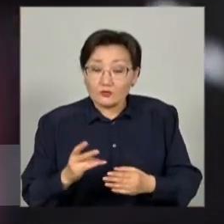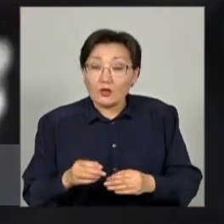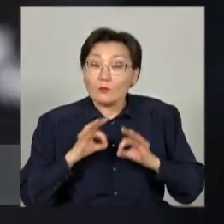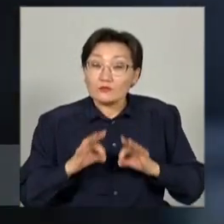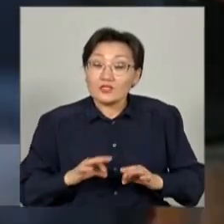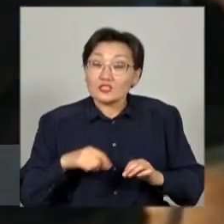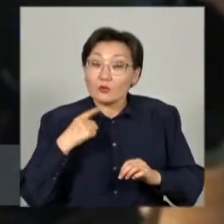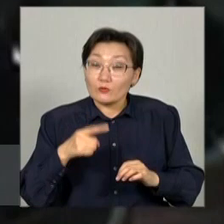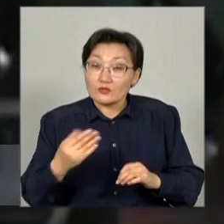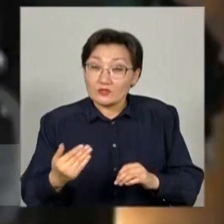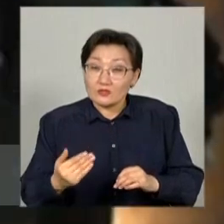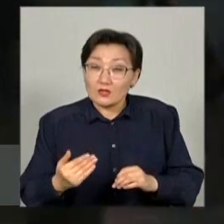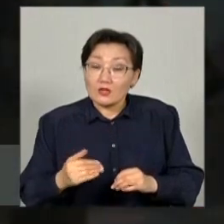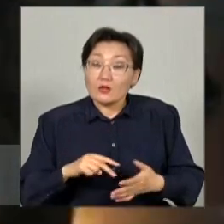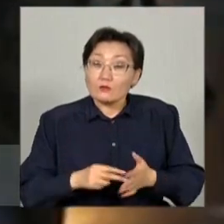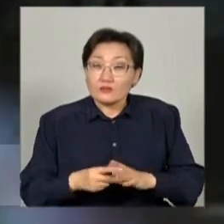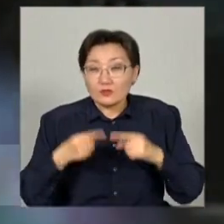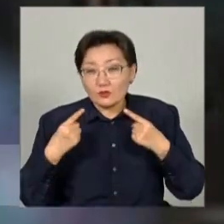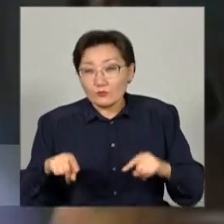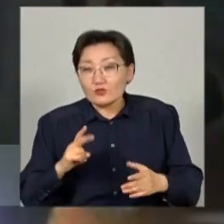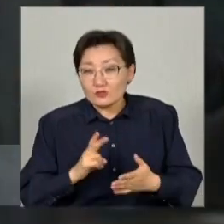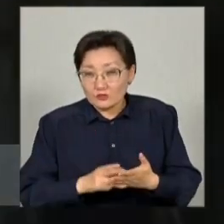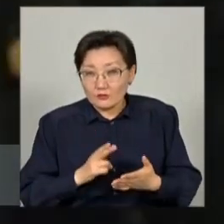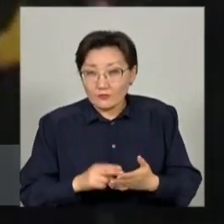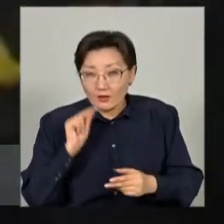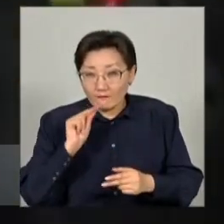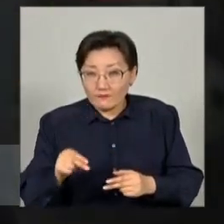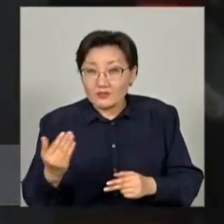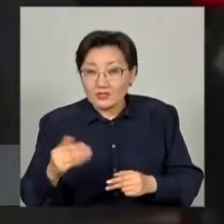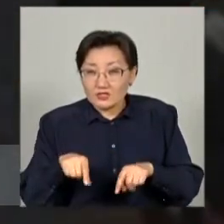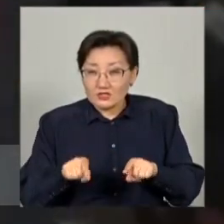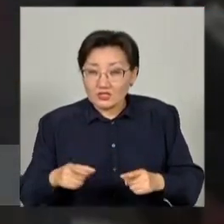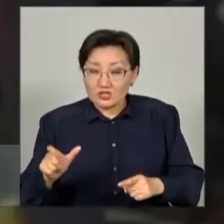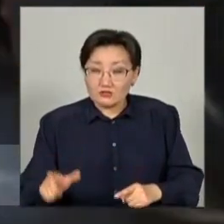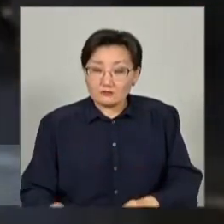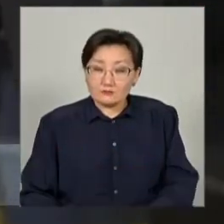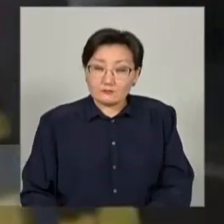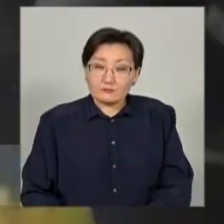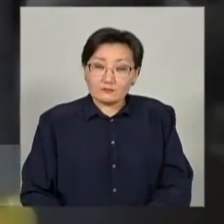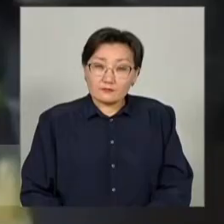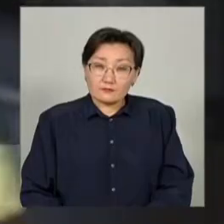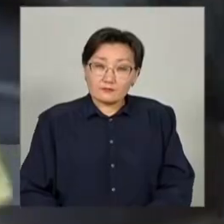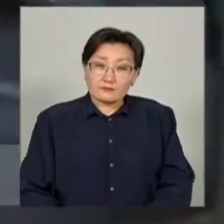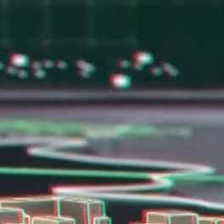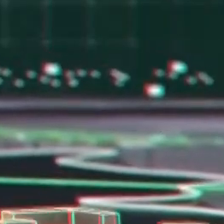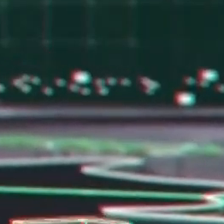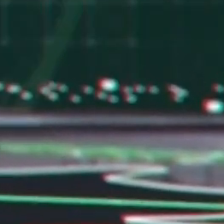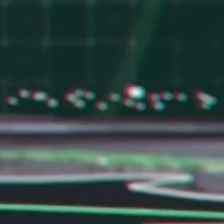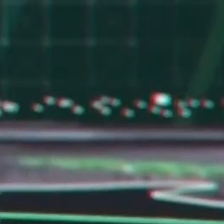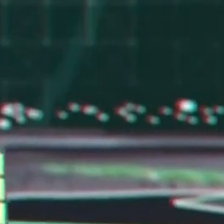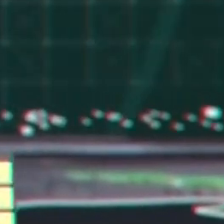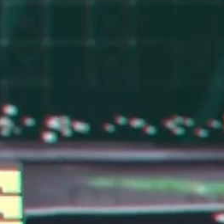прокуратуре утверждают, что располагают иными доказательствами вины задержанных. Диас Махамбетов, телеканал «Алматы».